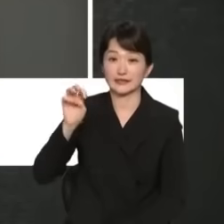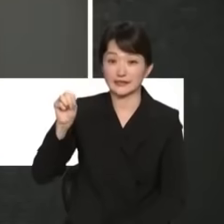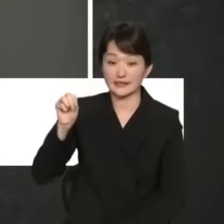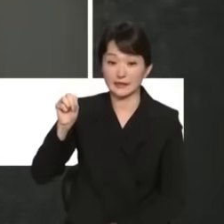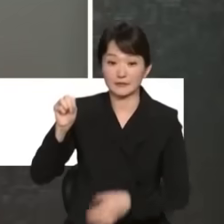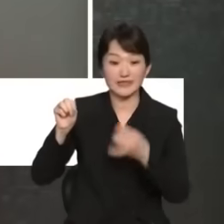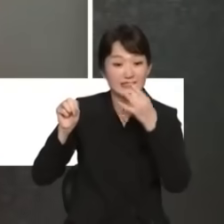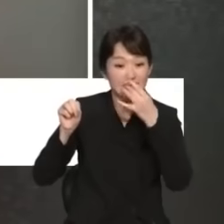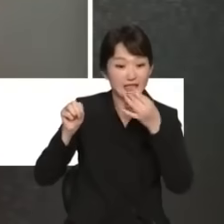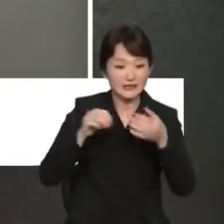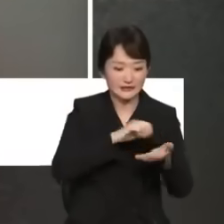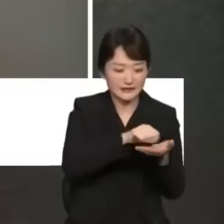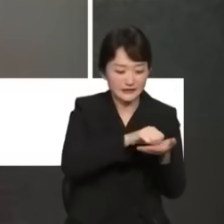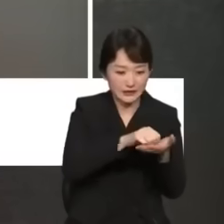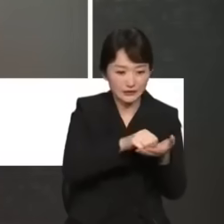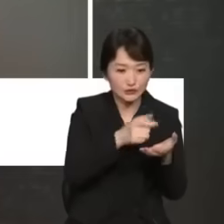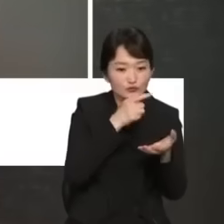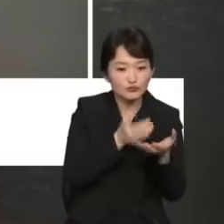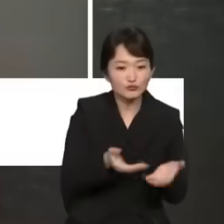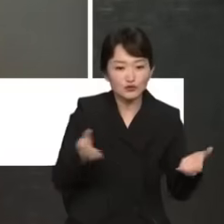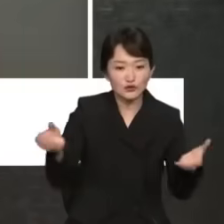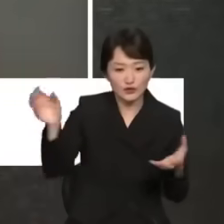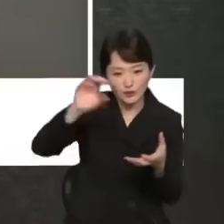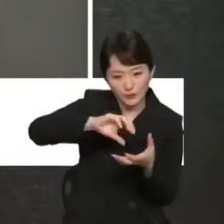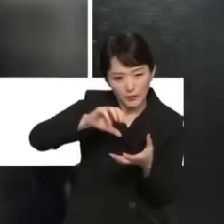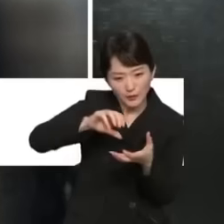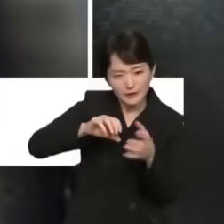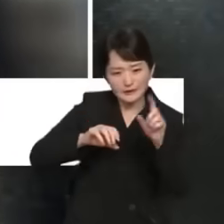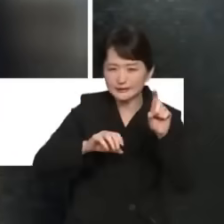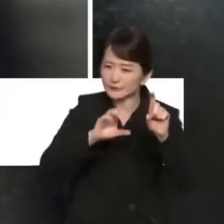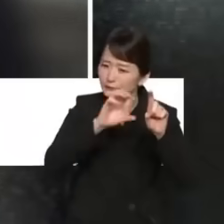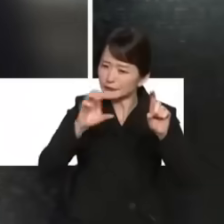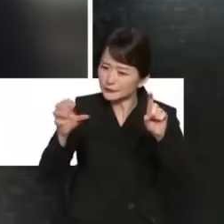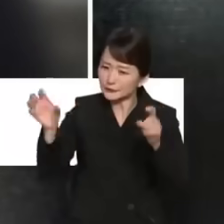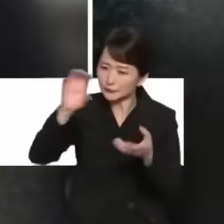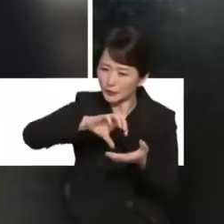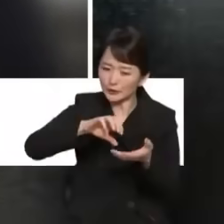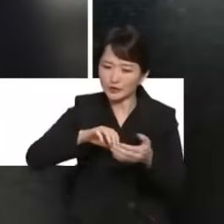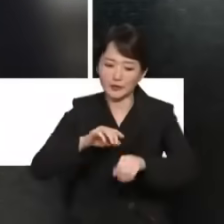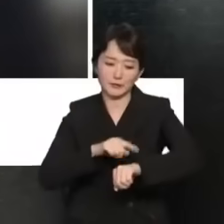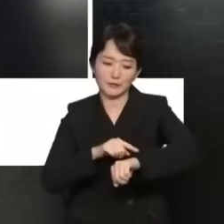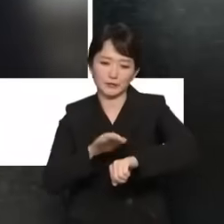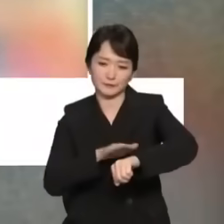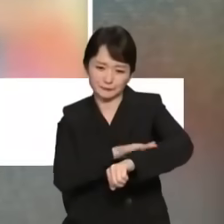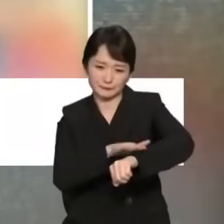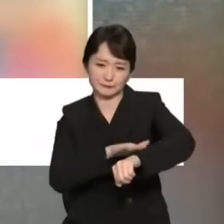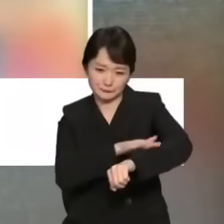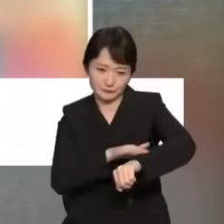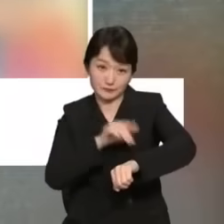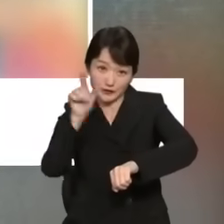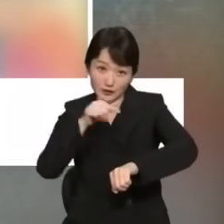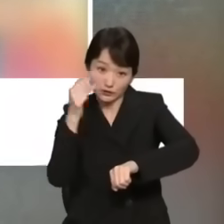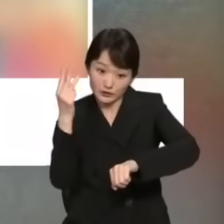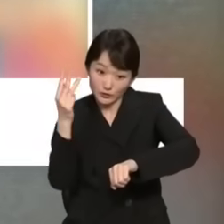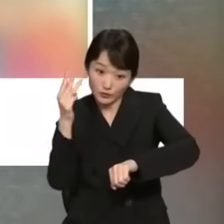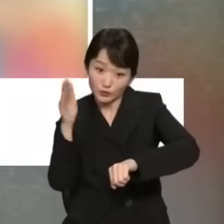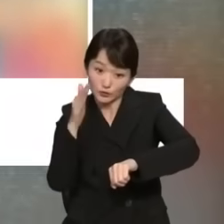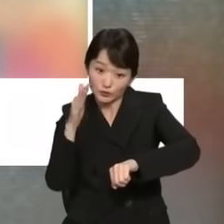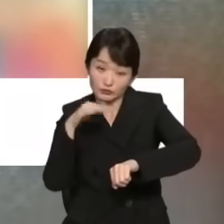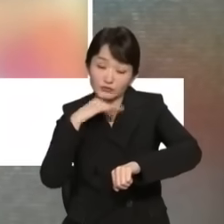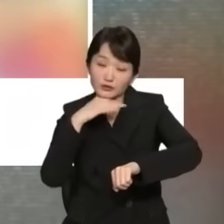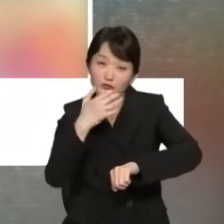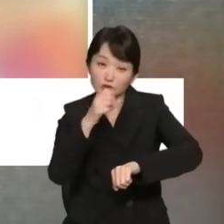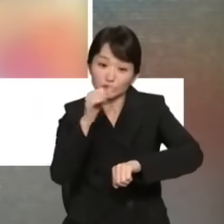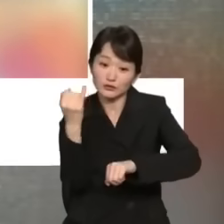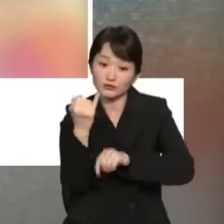한 10cc씩 이 피부 질환 부위에 직접 이제 도포했습니다. 이제 발랐어요. 하루에 3번씩. 이분이 95세 된 여자